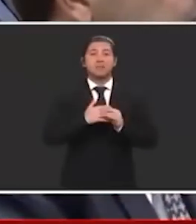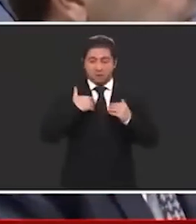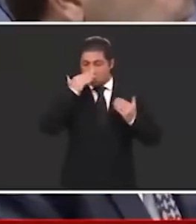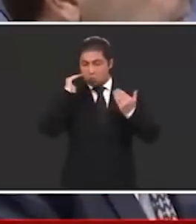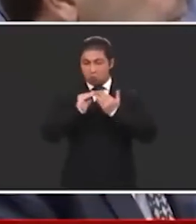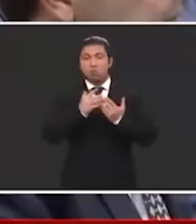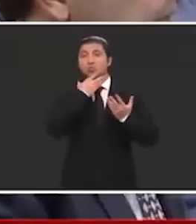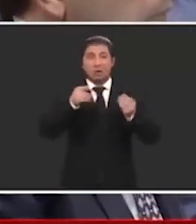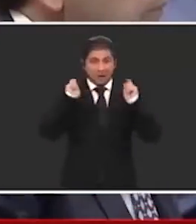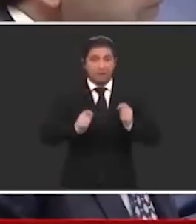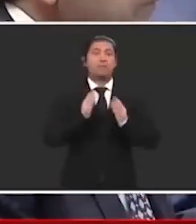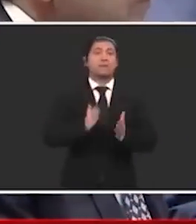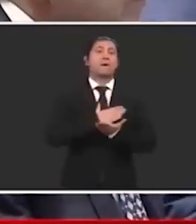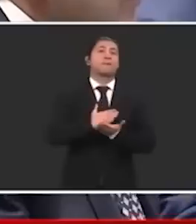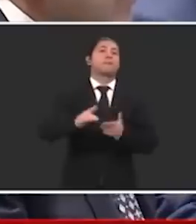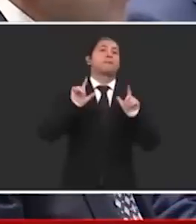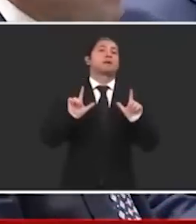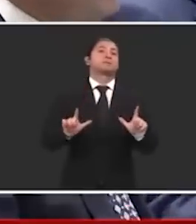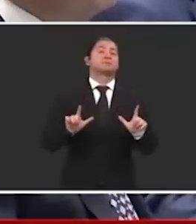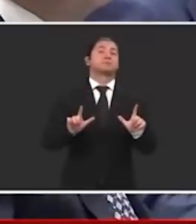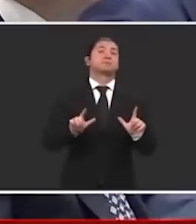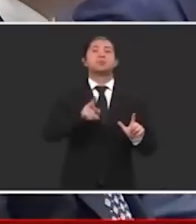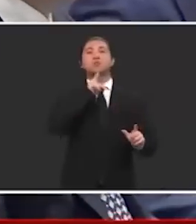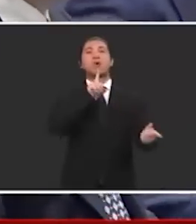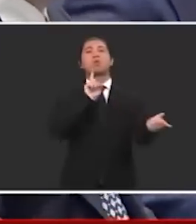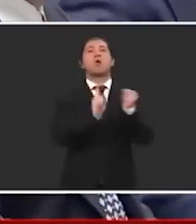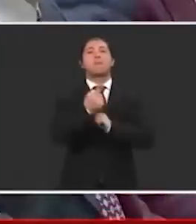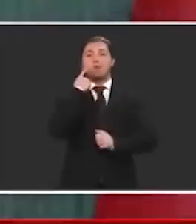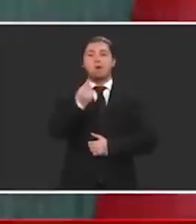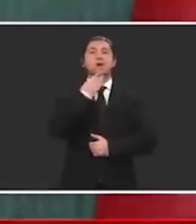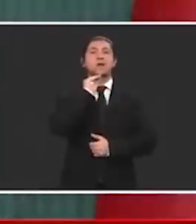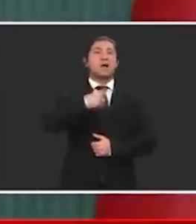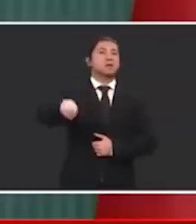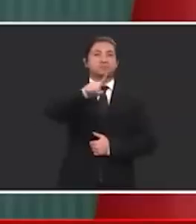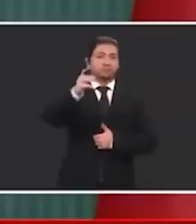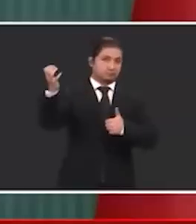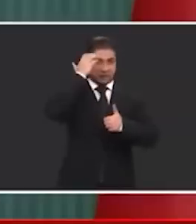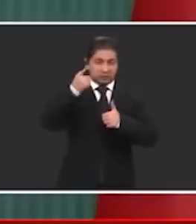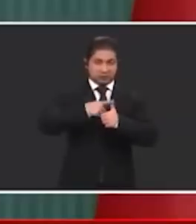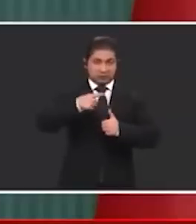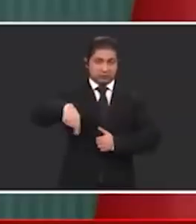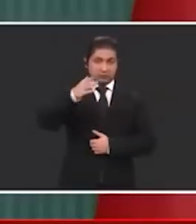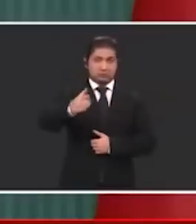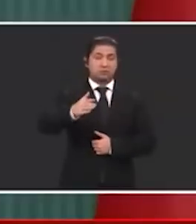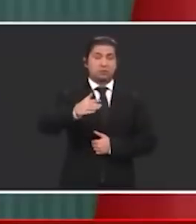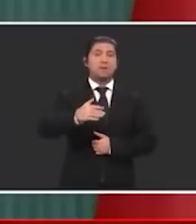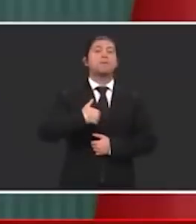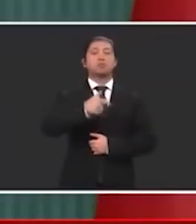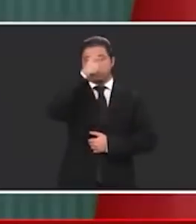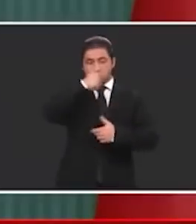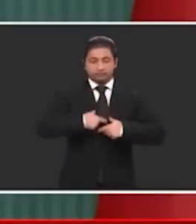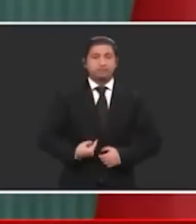sergilemeyi sürdürelim. Son dönemde gençlerimiz başta olmak üzere milli